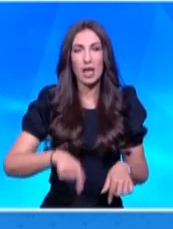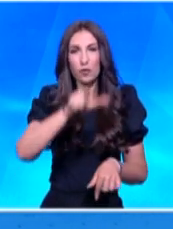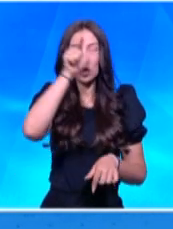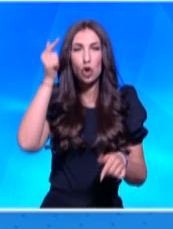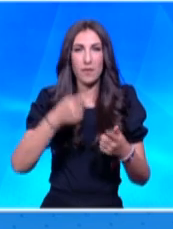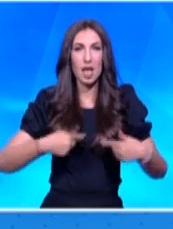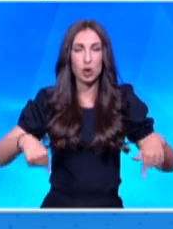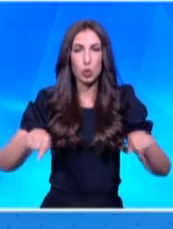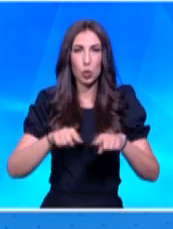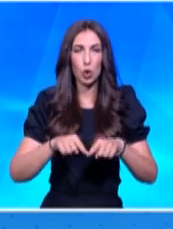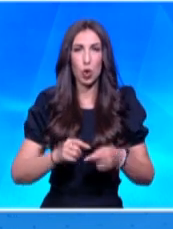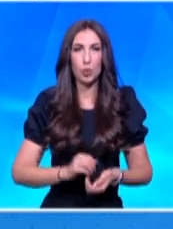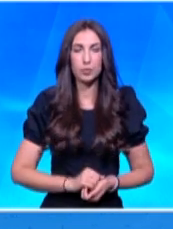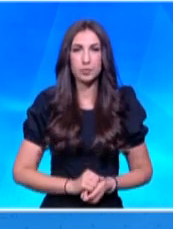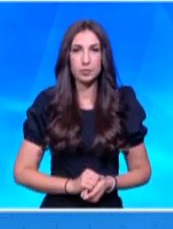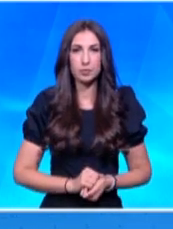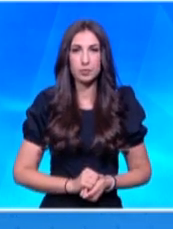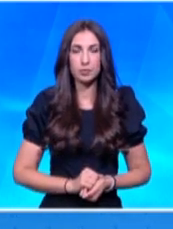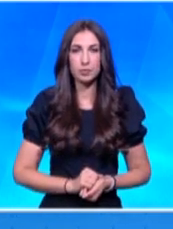Боянова.